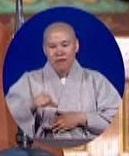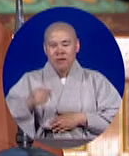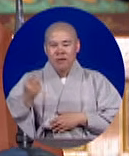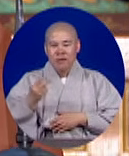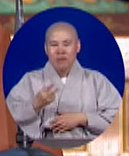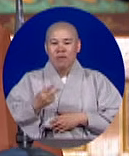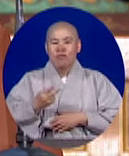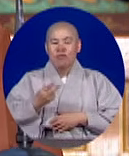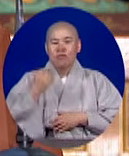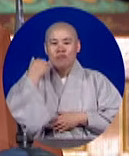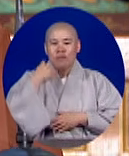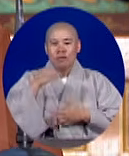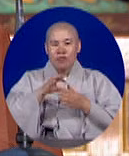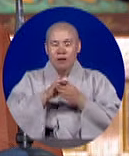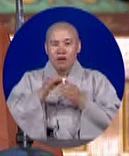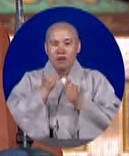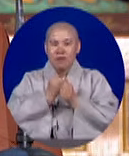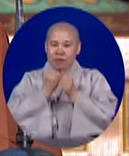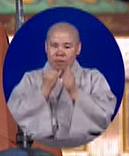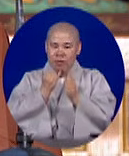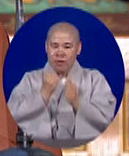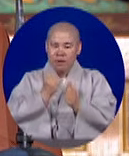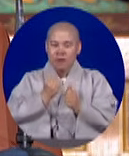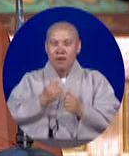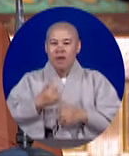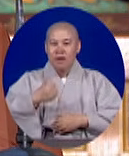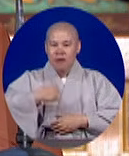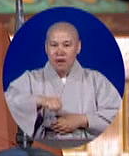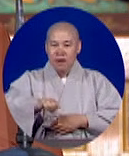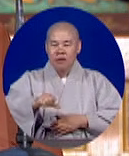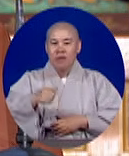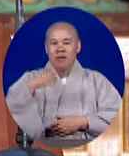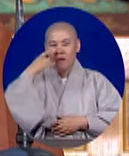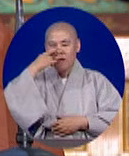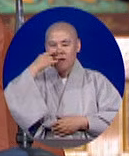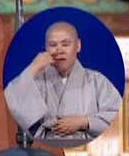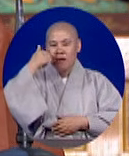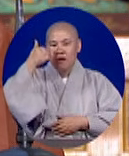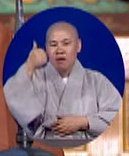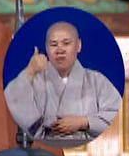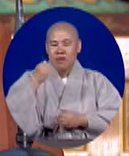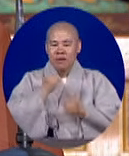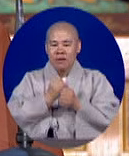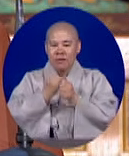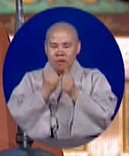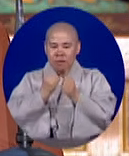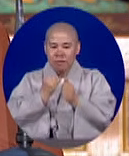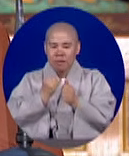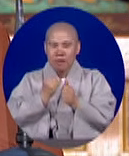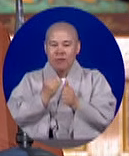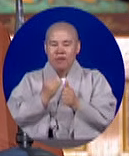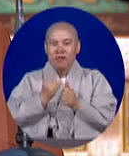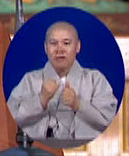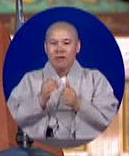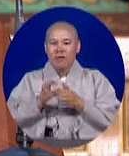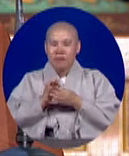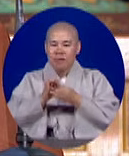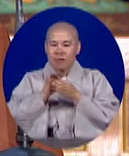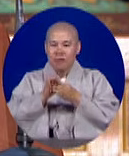누구의 남편이다. 이렇게 뭐 아들, 아버지, 남편 이런